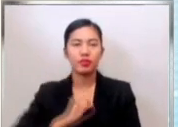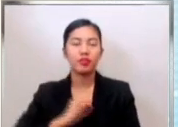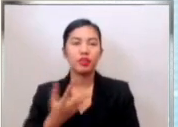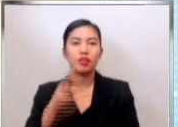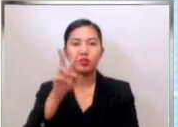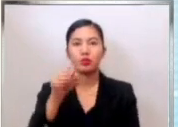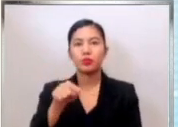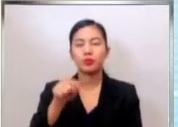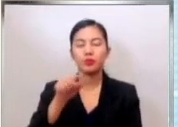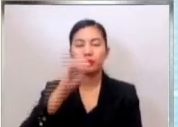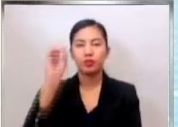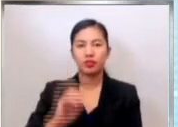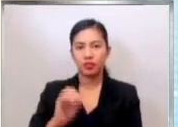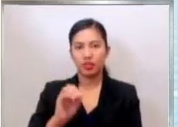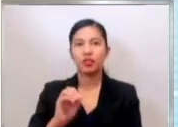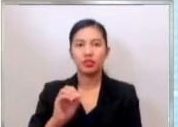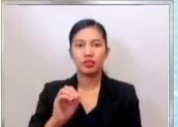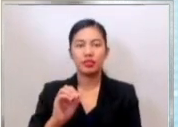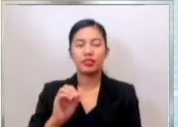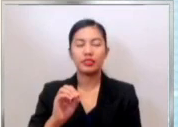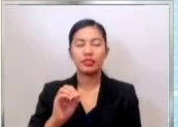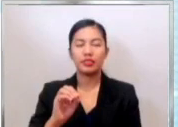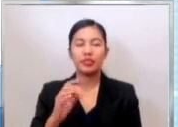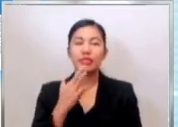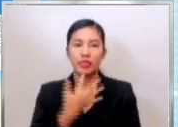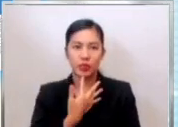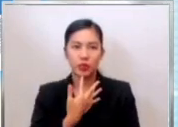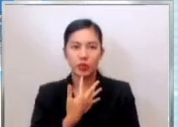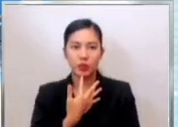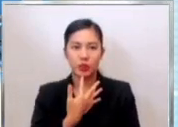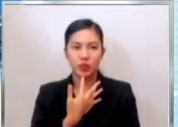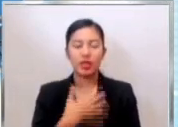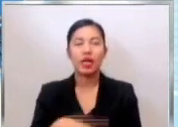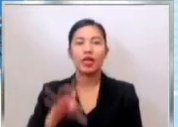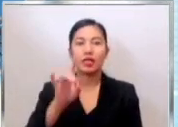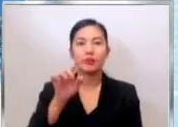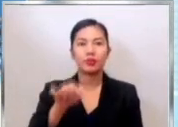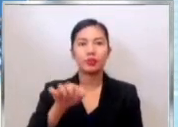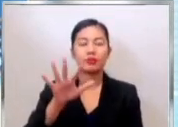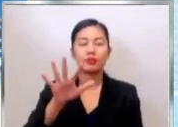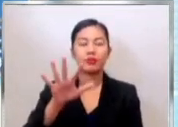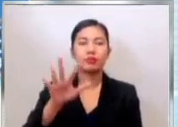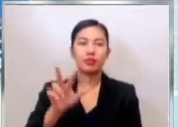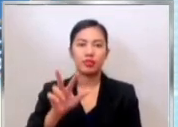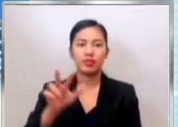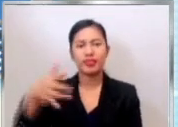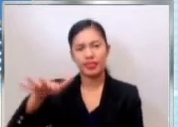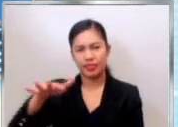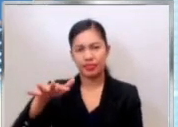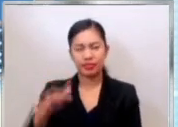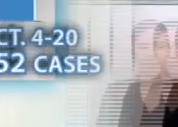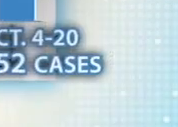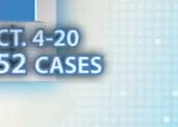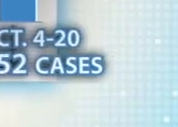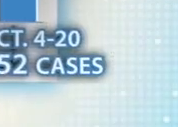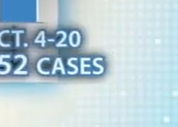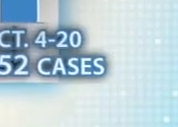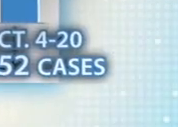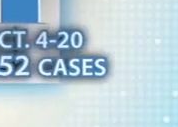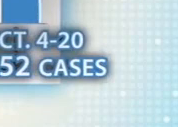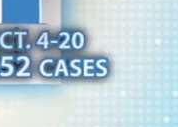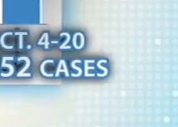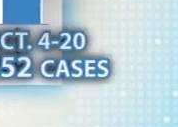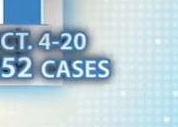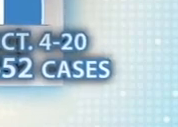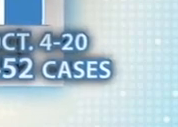critical, 4.6% ang severe at 8.53% ang moderate. Sa pagsusuri po ng GMA News